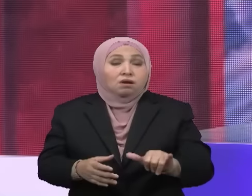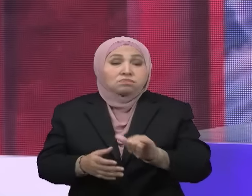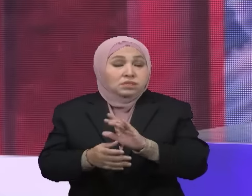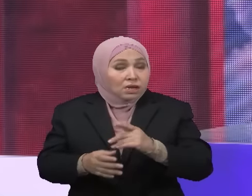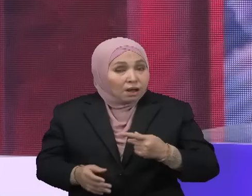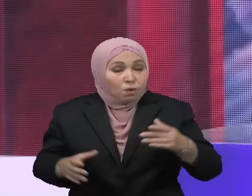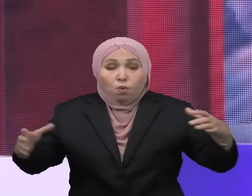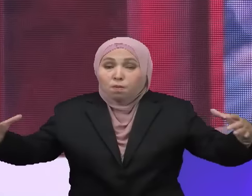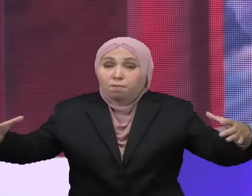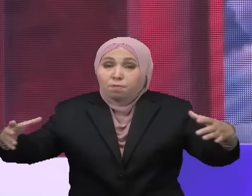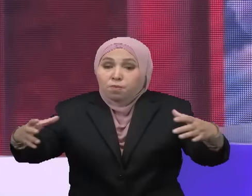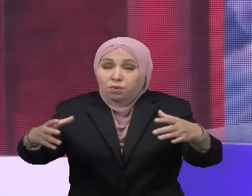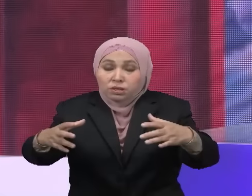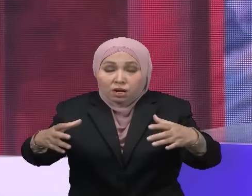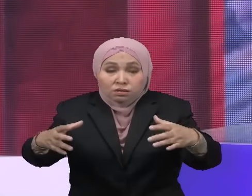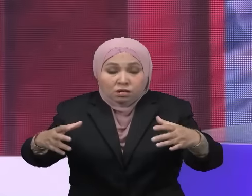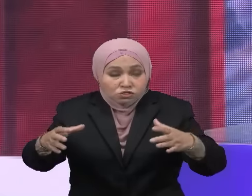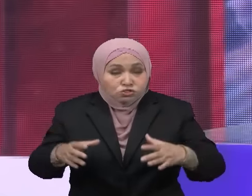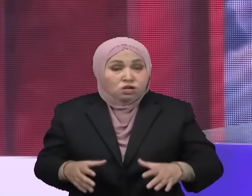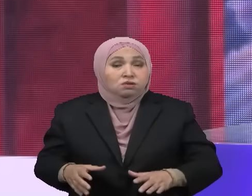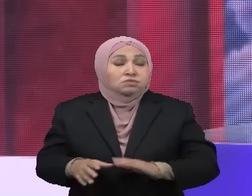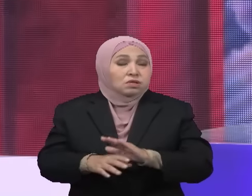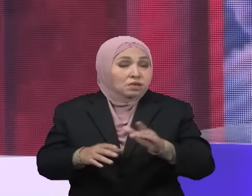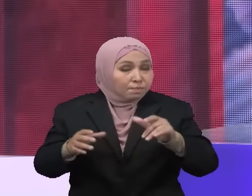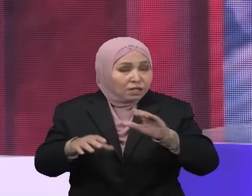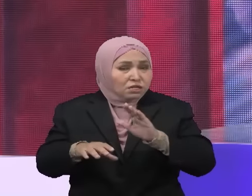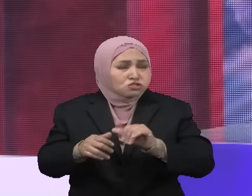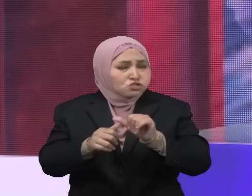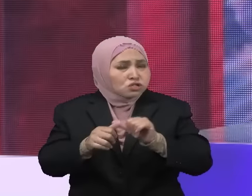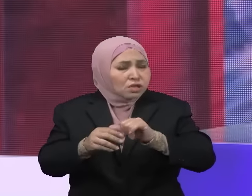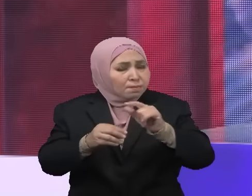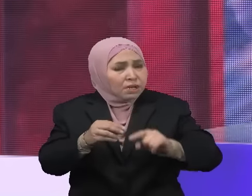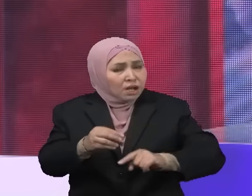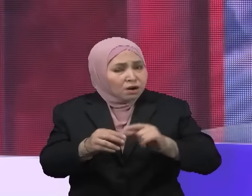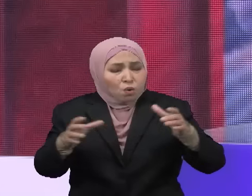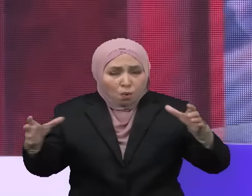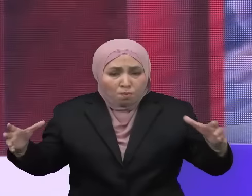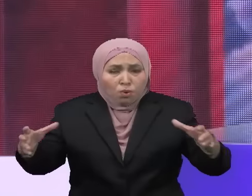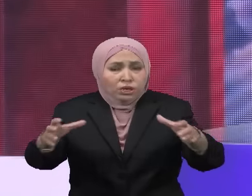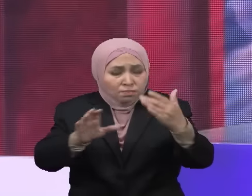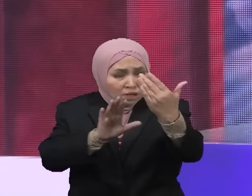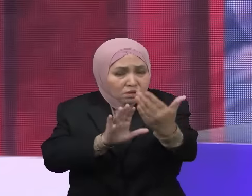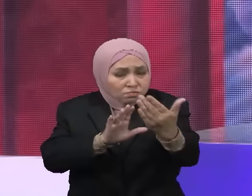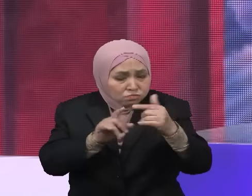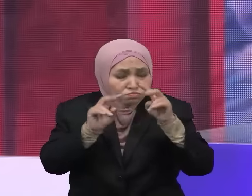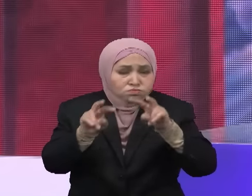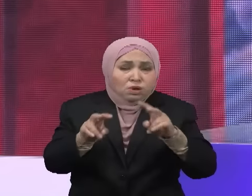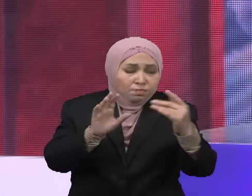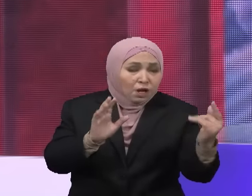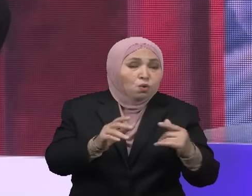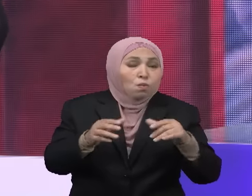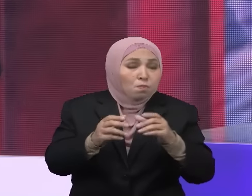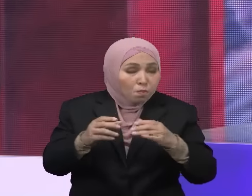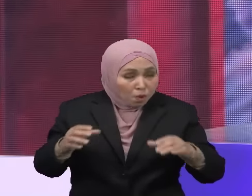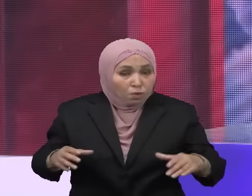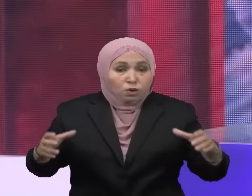kami kumpulkan ya, kami kumpulkan di atas mereka setiap perkara, dikumpulkan di hadapan-hadapan Ustaz ya. Kumpulkan malaikat,